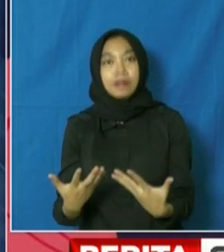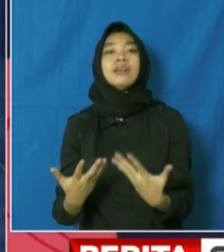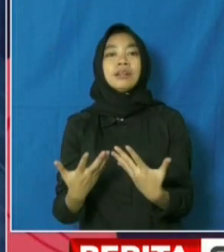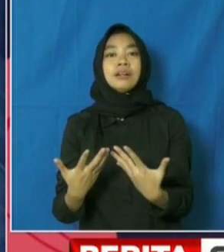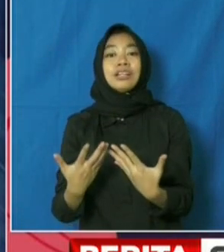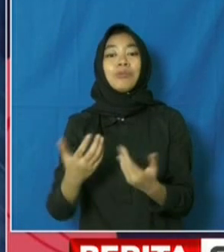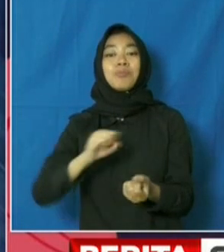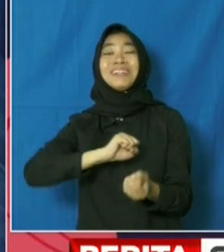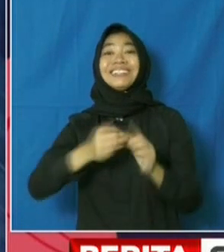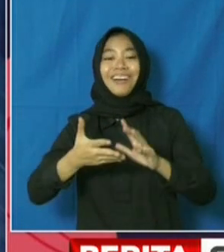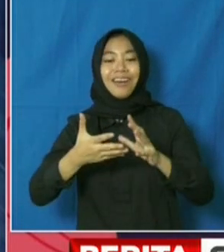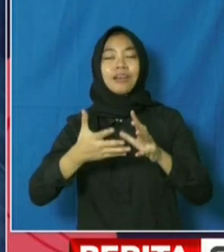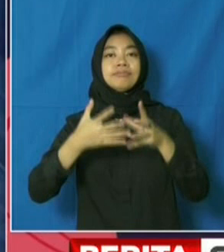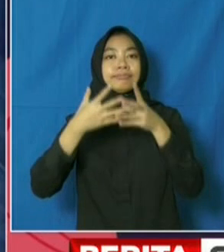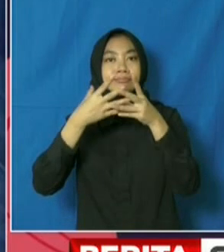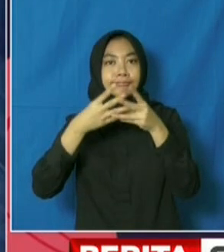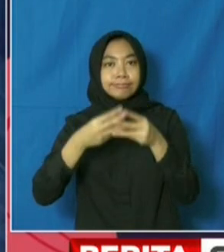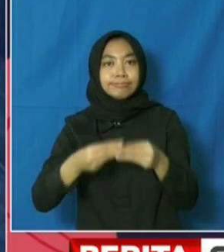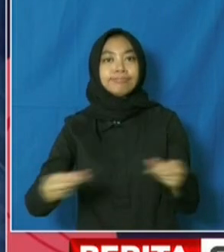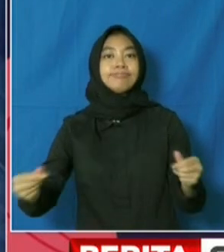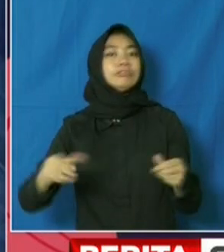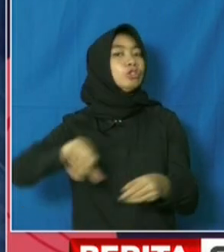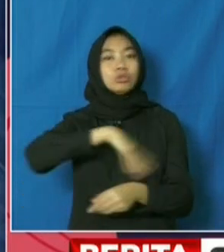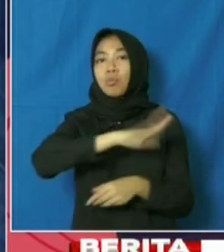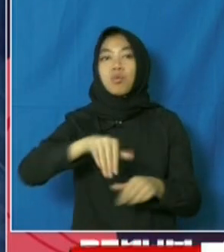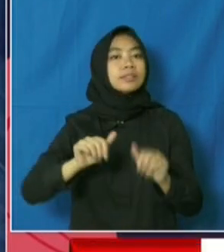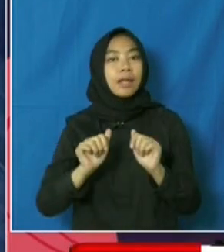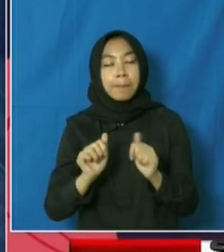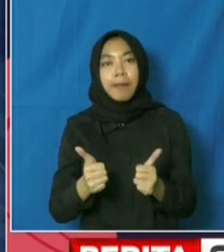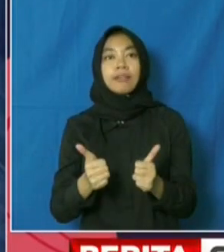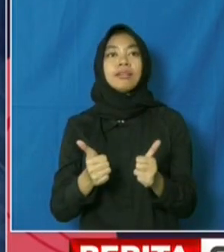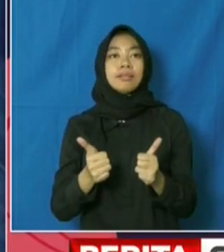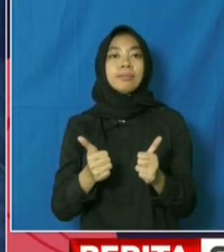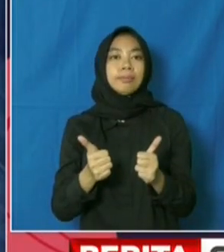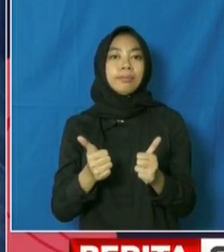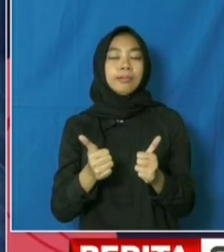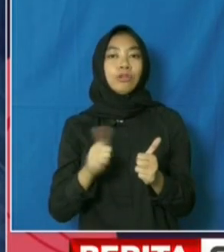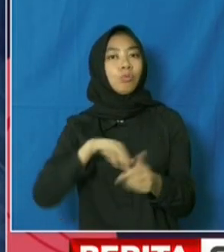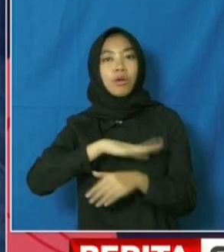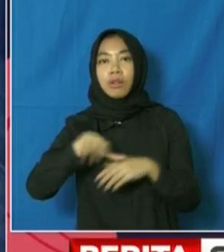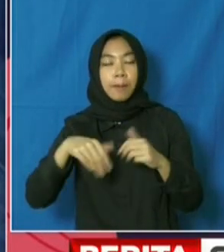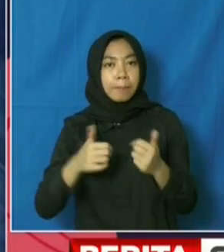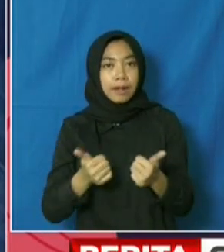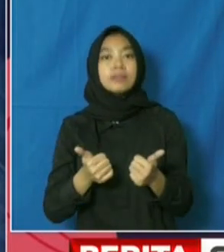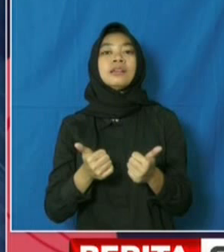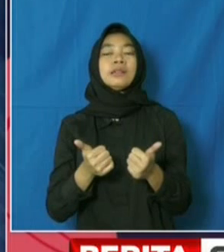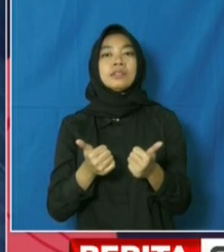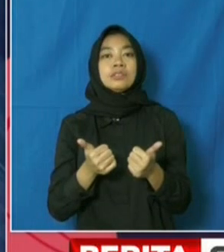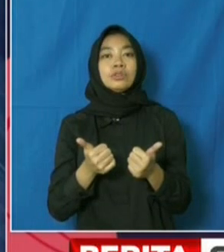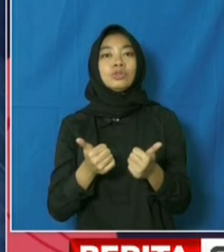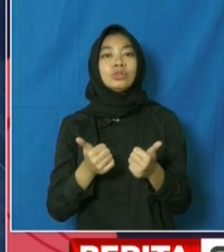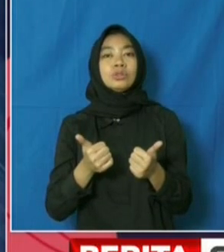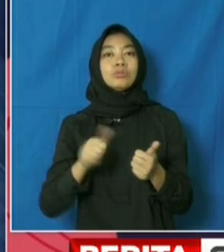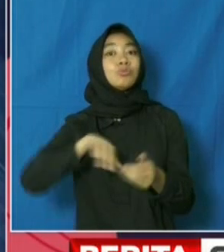musibah ini diselamatkan agar kita diselamatkan dari musibah agar musibah